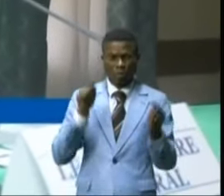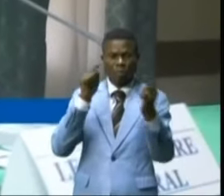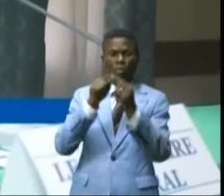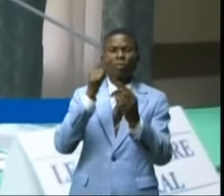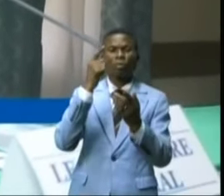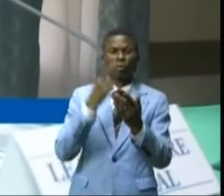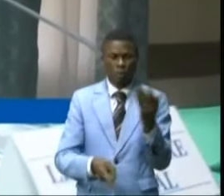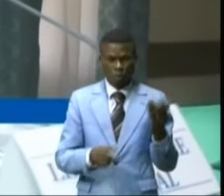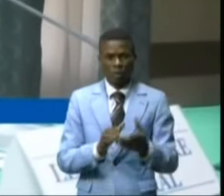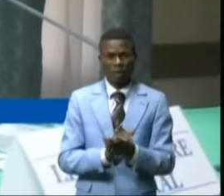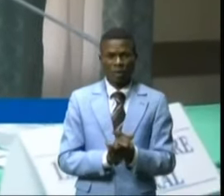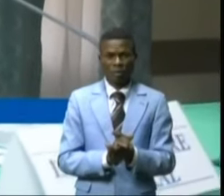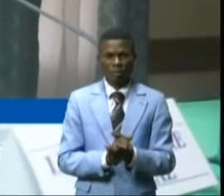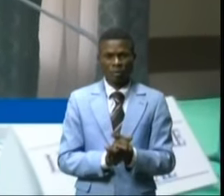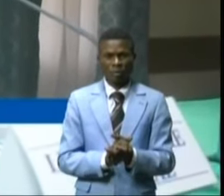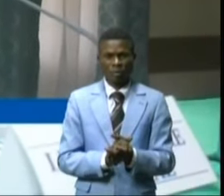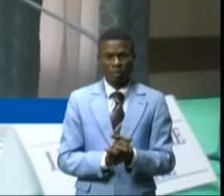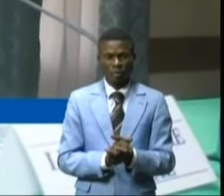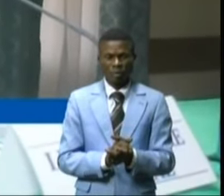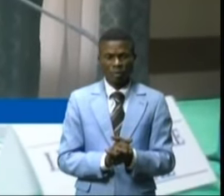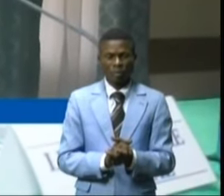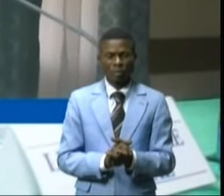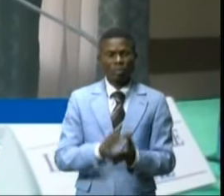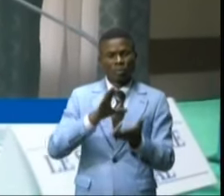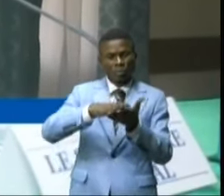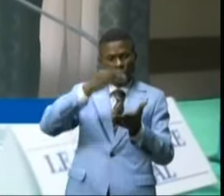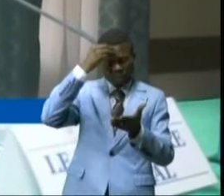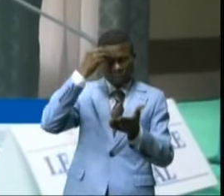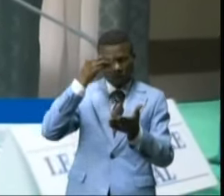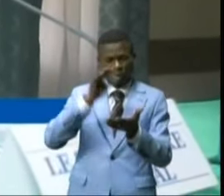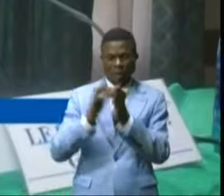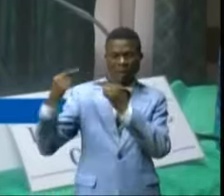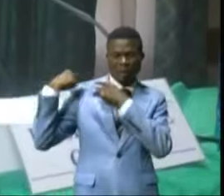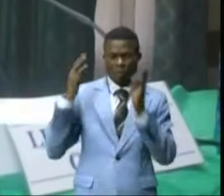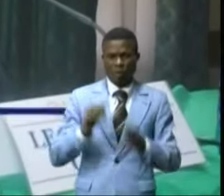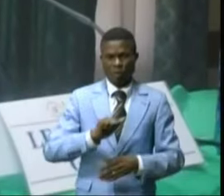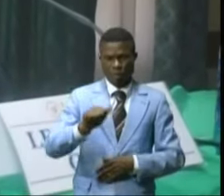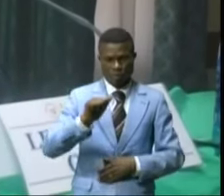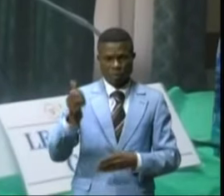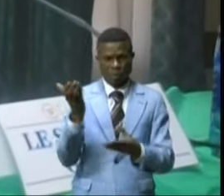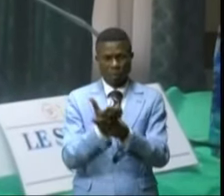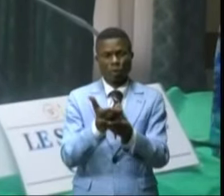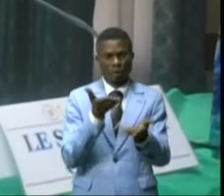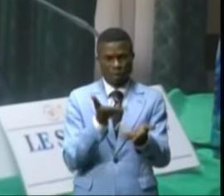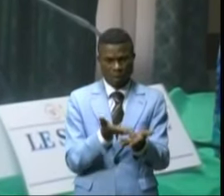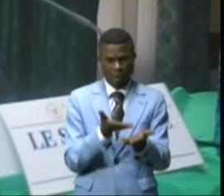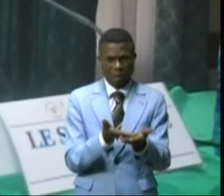c'est de s'approprier le document. Il fallait